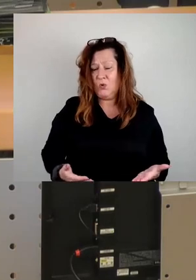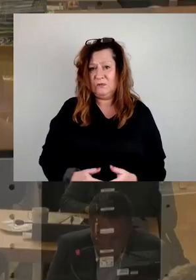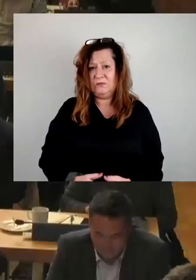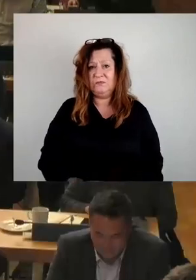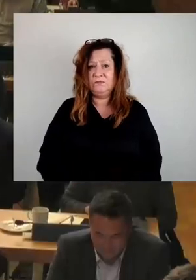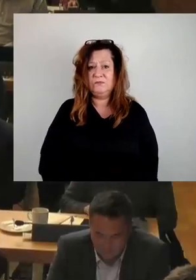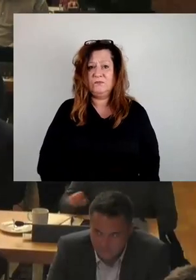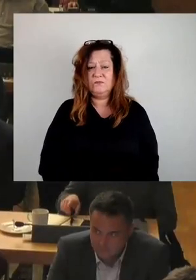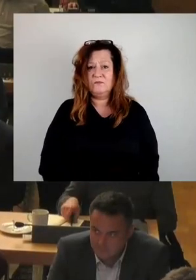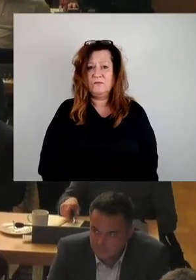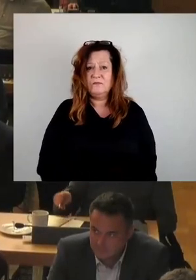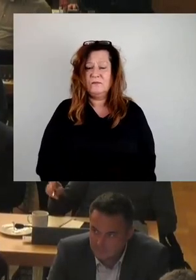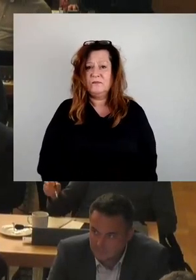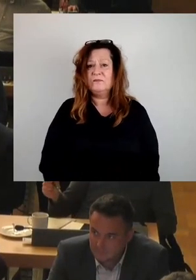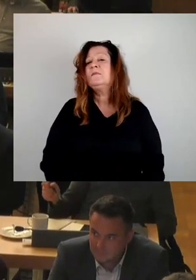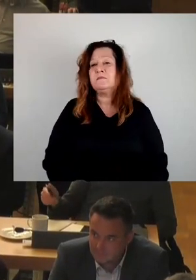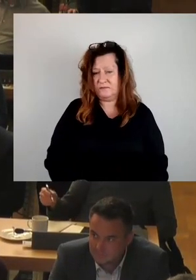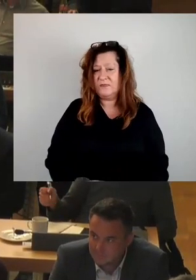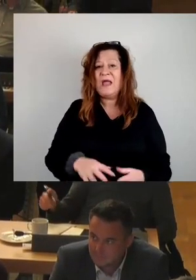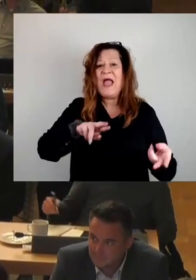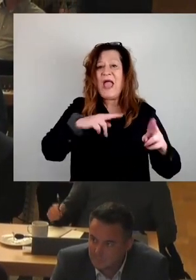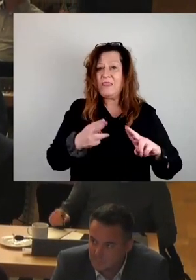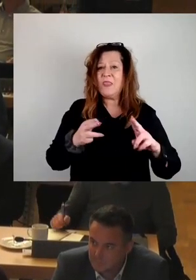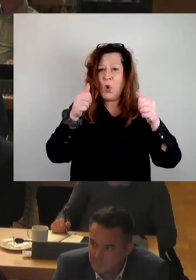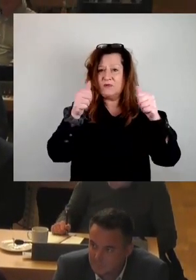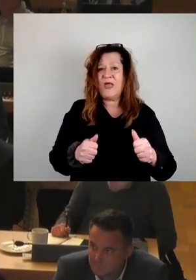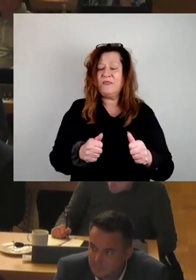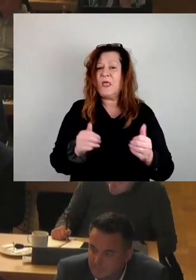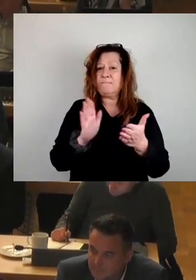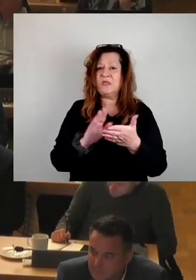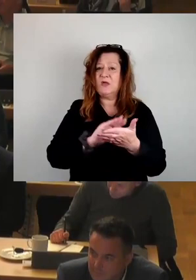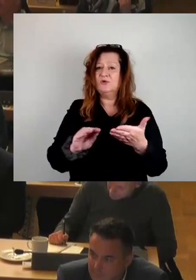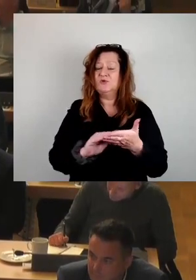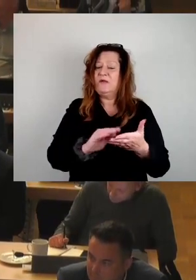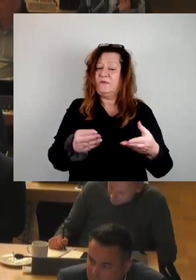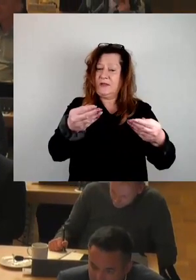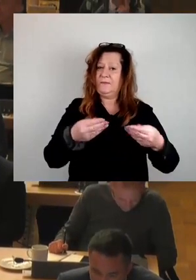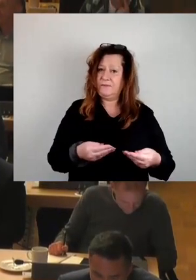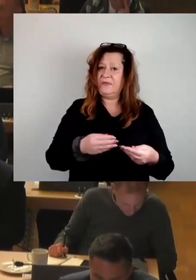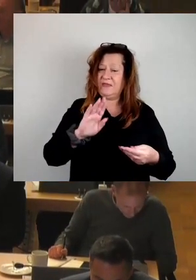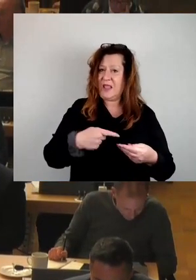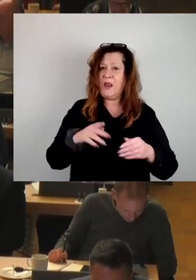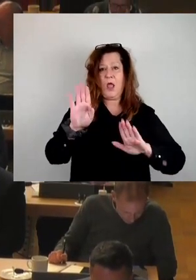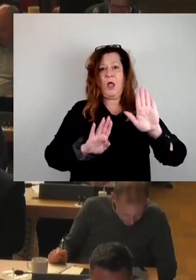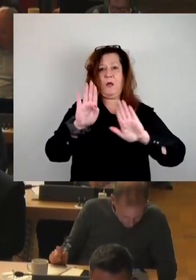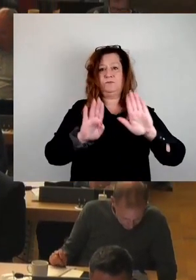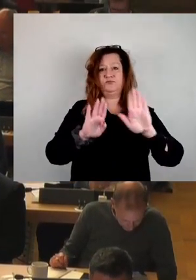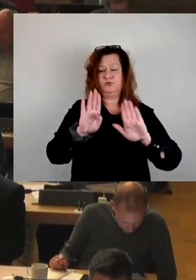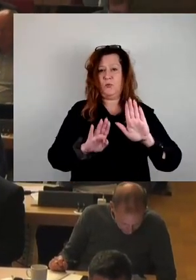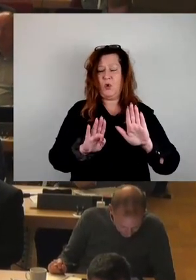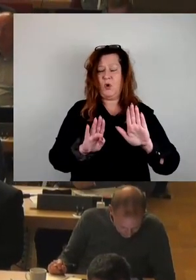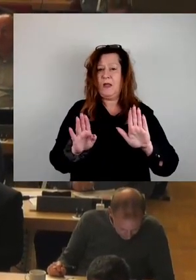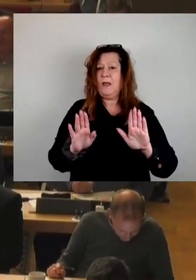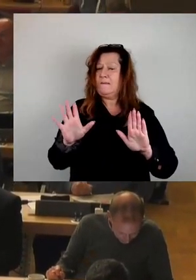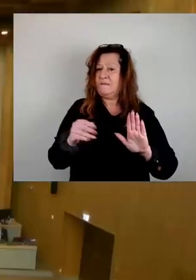Ich würde Sie bitten, mir den Änderungsantrag noch schriftlich zu geben, sodass ich dann in der Abstimmung dann mit einbinden kann. Zunächst habe ich